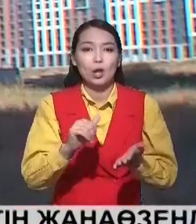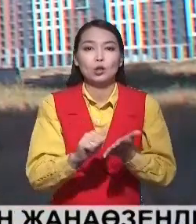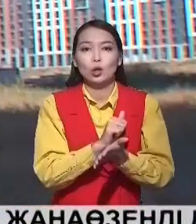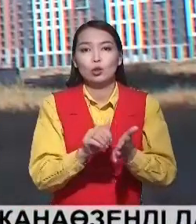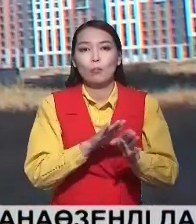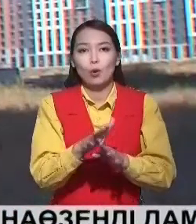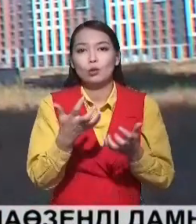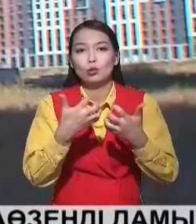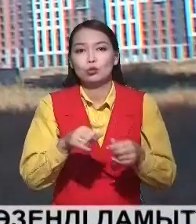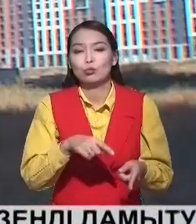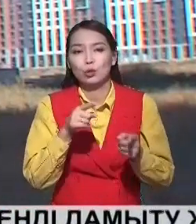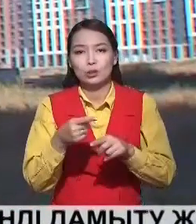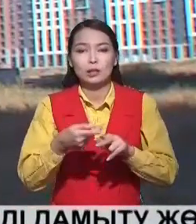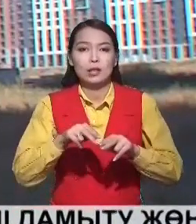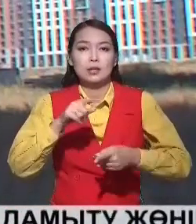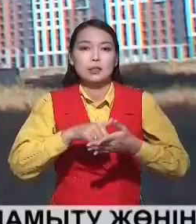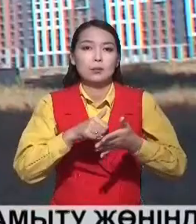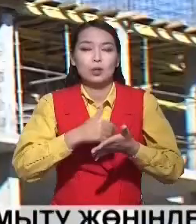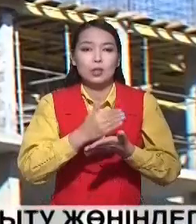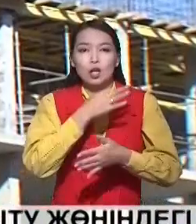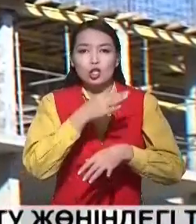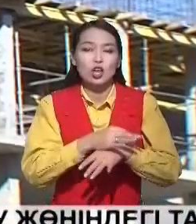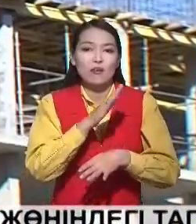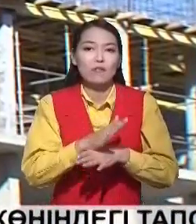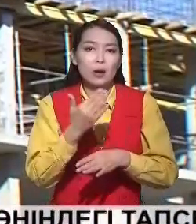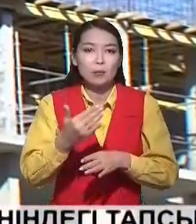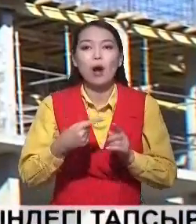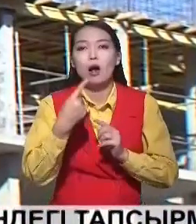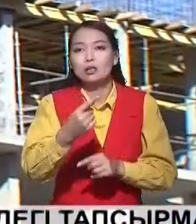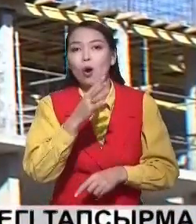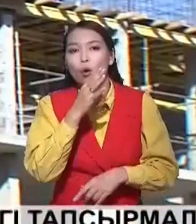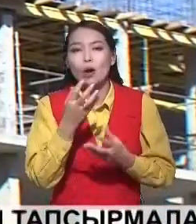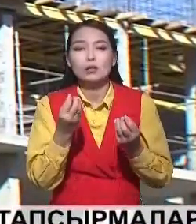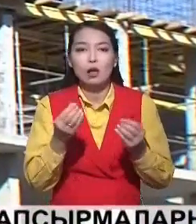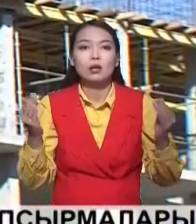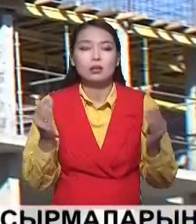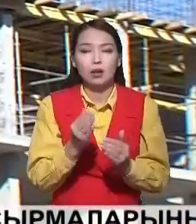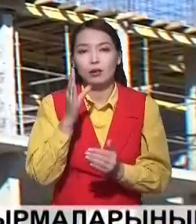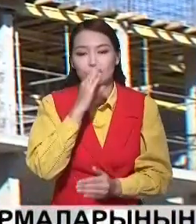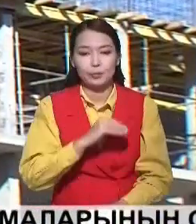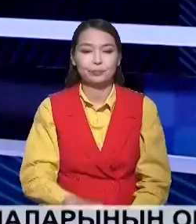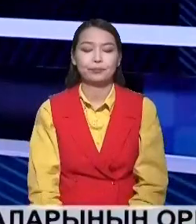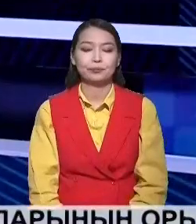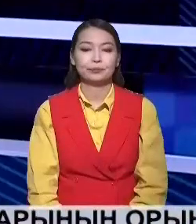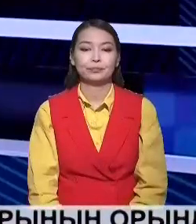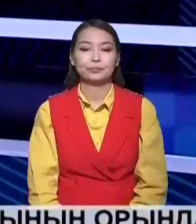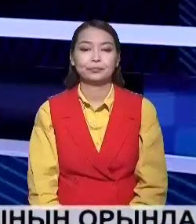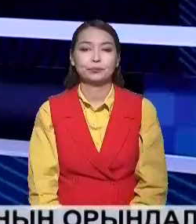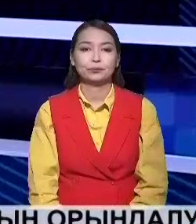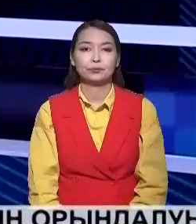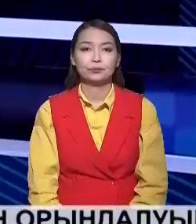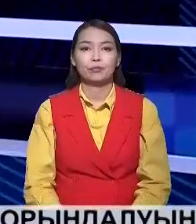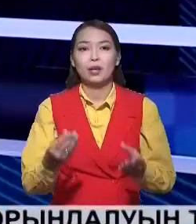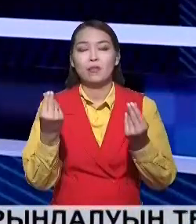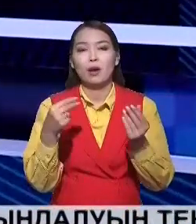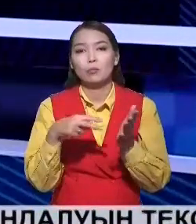толығымен цифрландыру жүйесіне көшуі себеп. Жауапты ведомство алдағы уақытта бұл тағы азаю мүмкін екенін айтты. Валюта